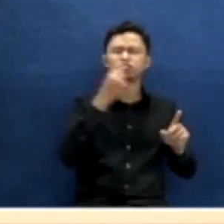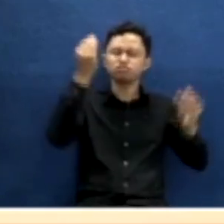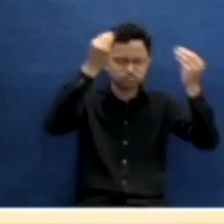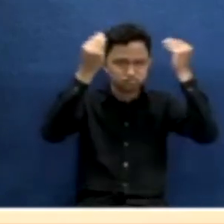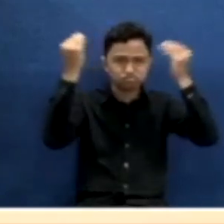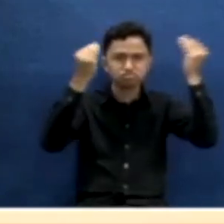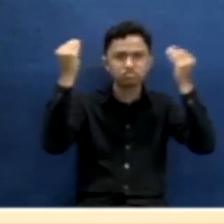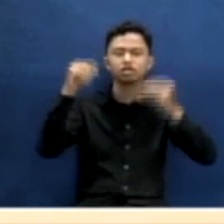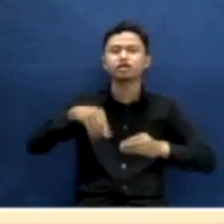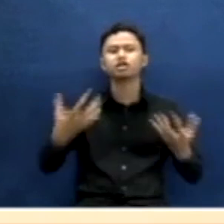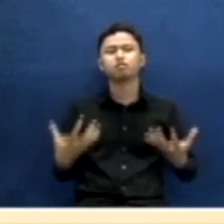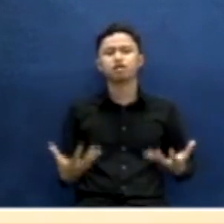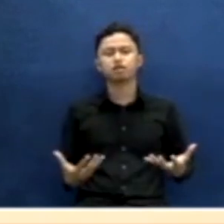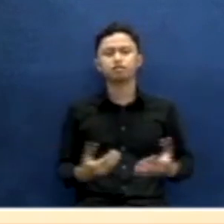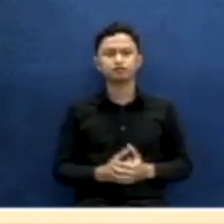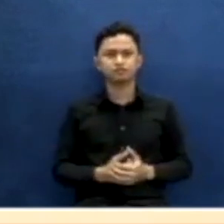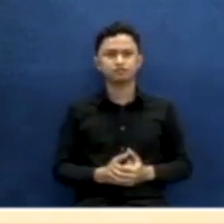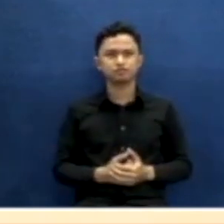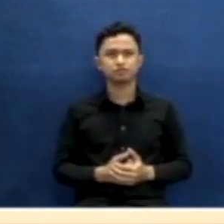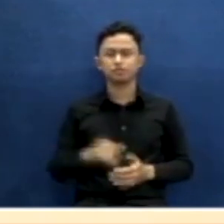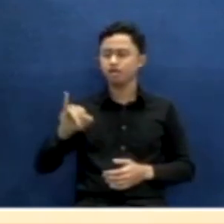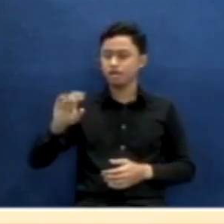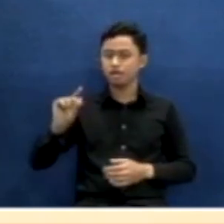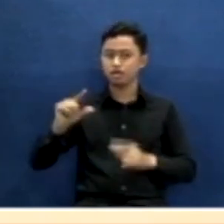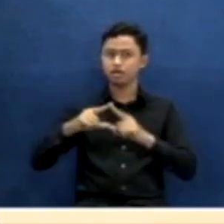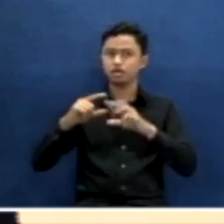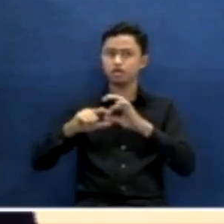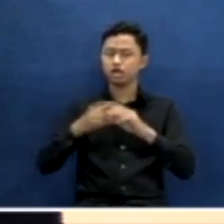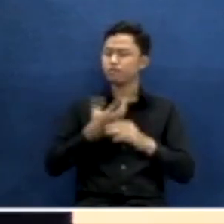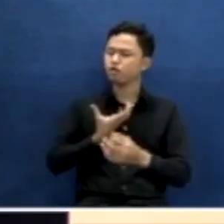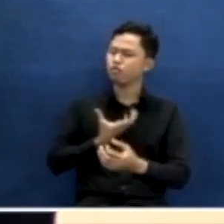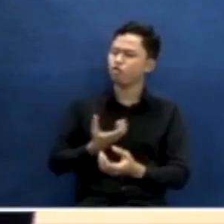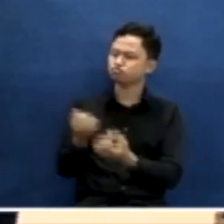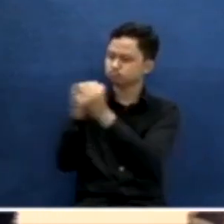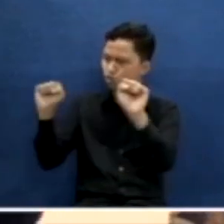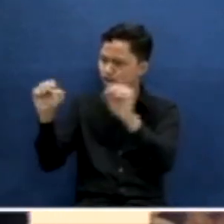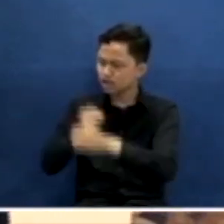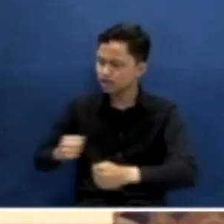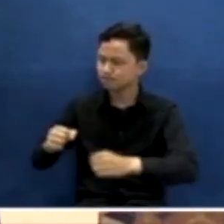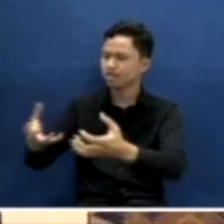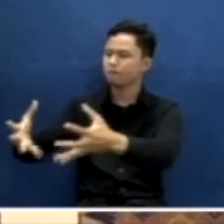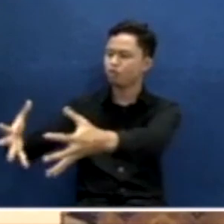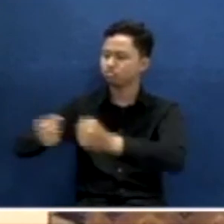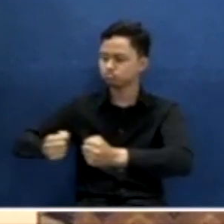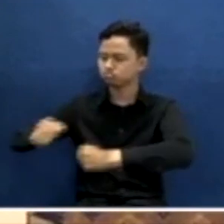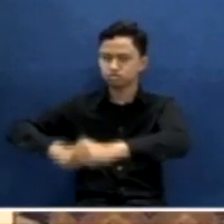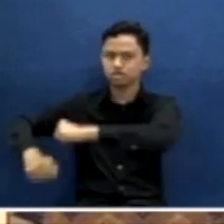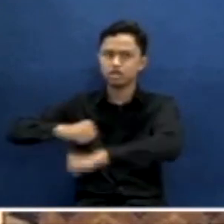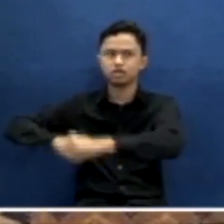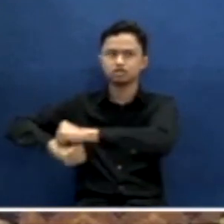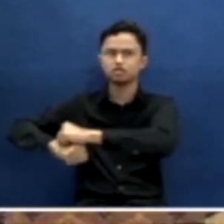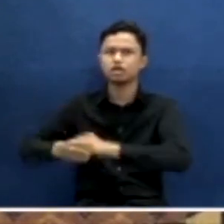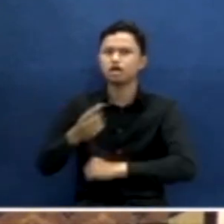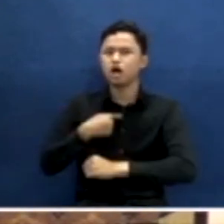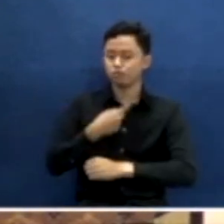Apayang harussayalakukan?SayatidakbisamengendalikanIrak.Apayang harussayalakukandenganIrak?Setiapkalisaya menunjukseorang